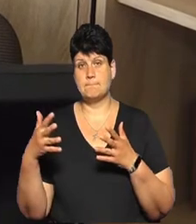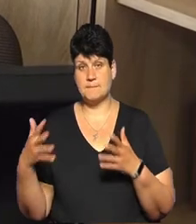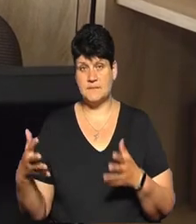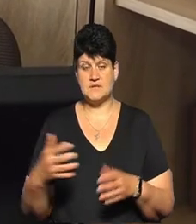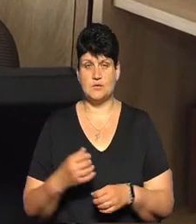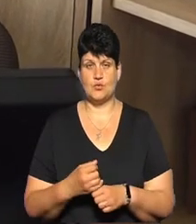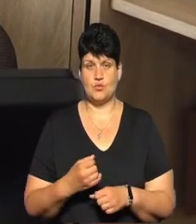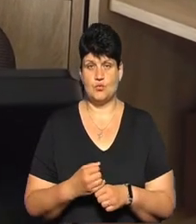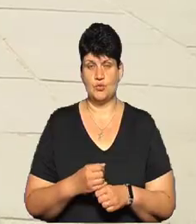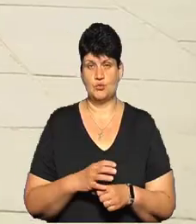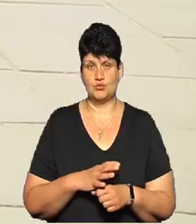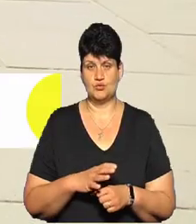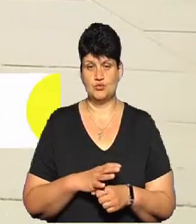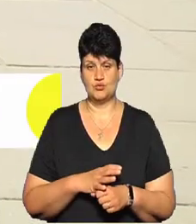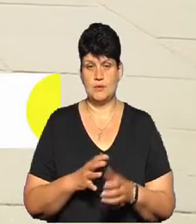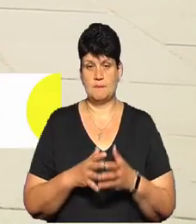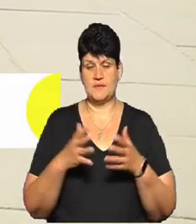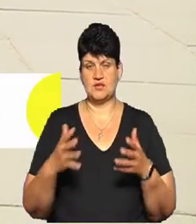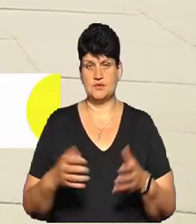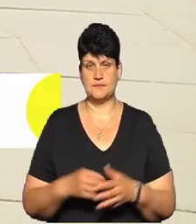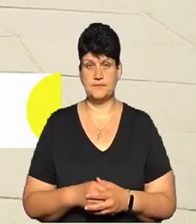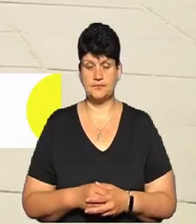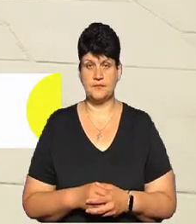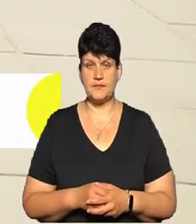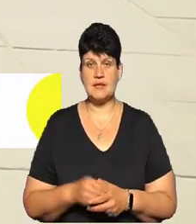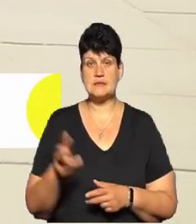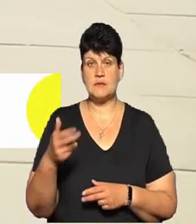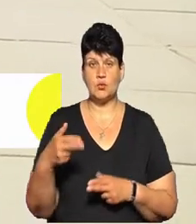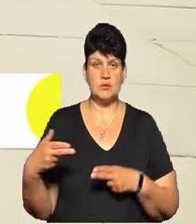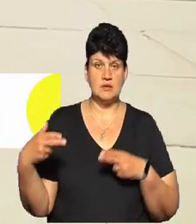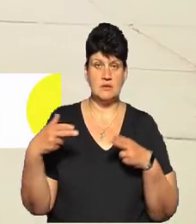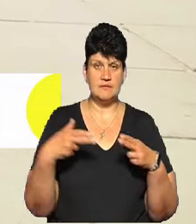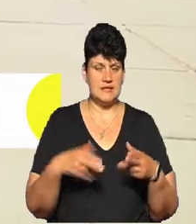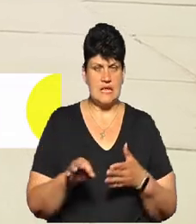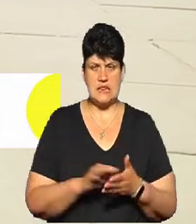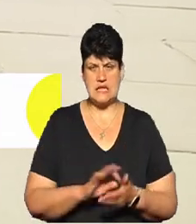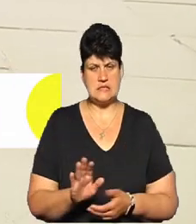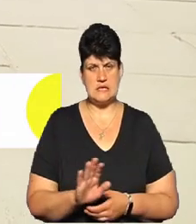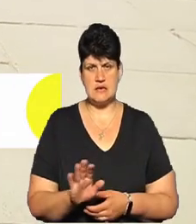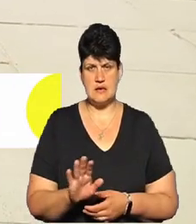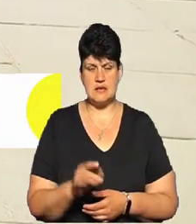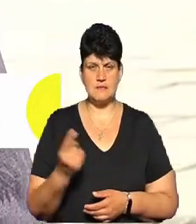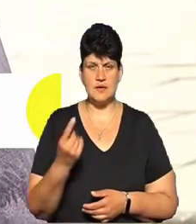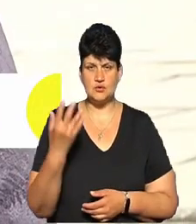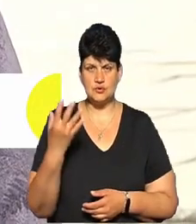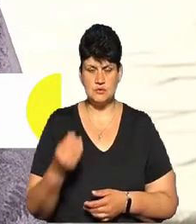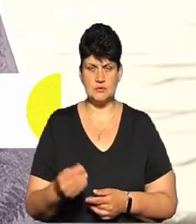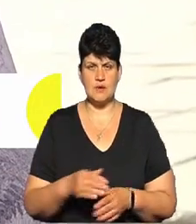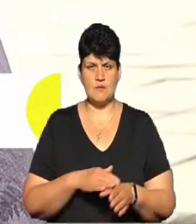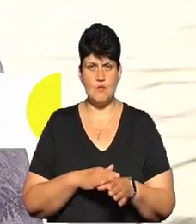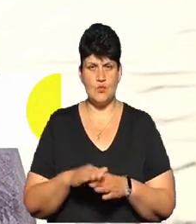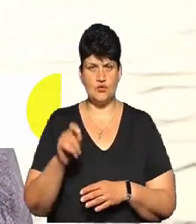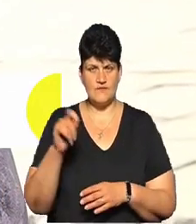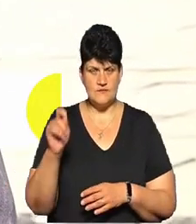просто більш масштабна. З Маріуполя виїхали не зразу, каже Тетяна. З першого дня повномасштабної війни їхній